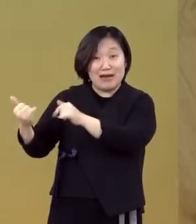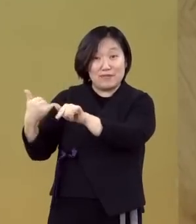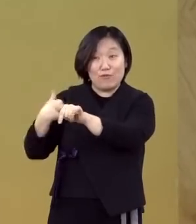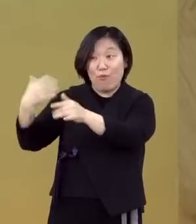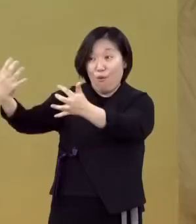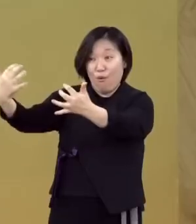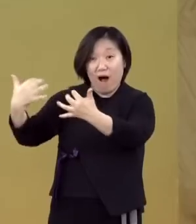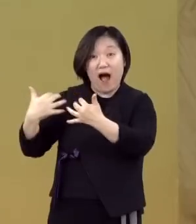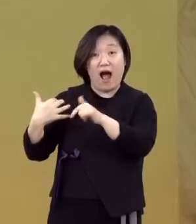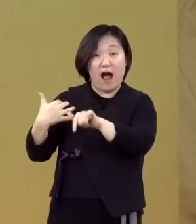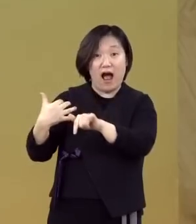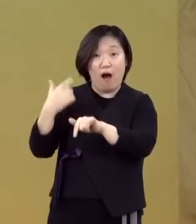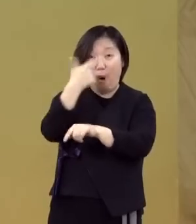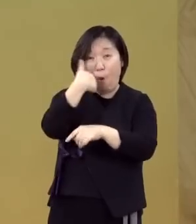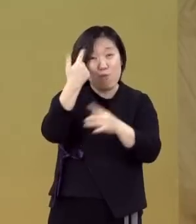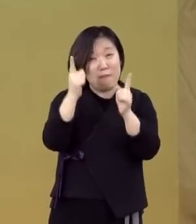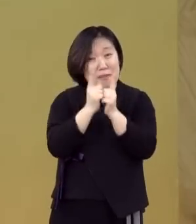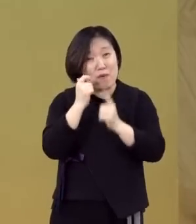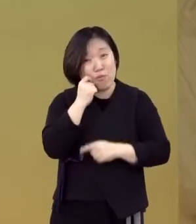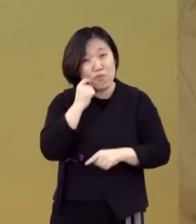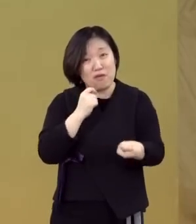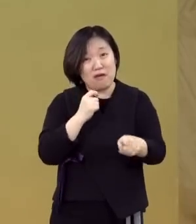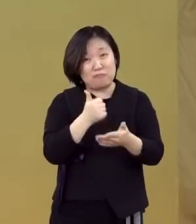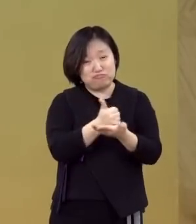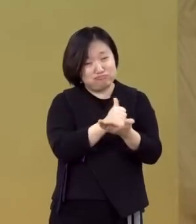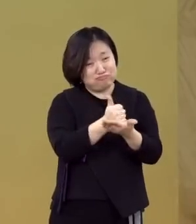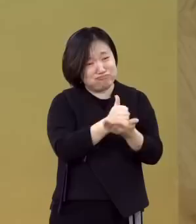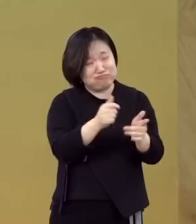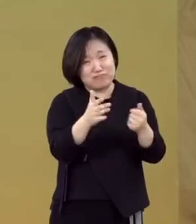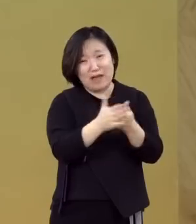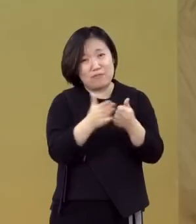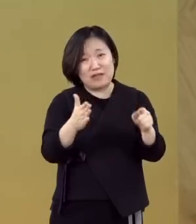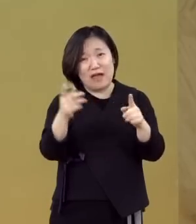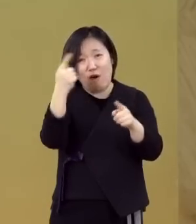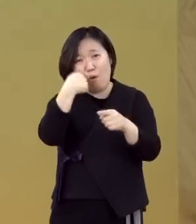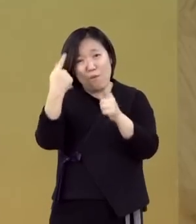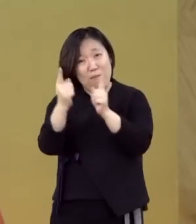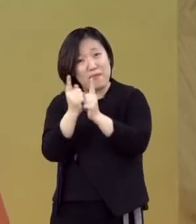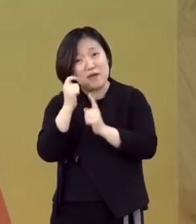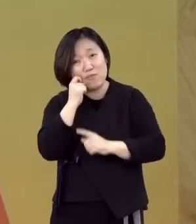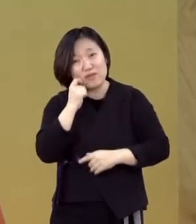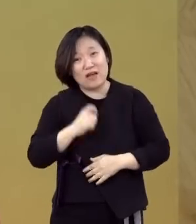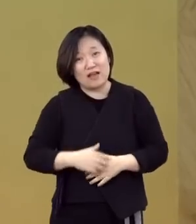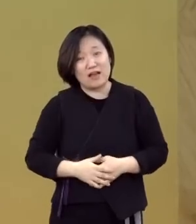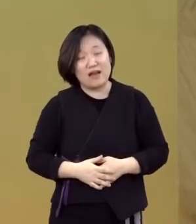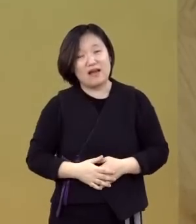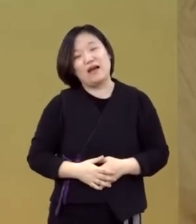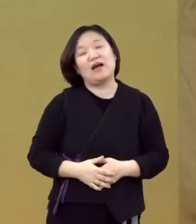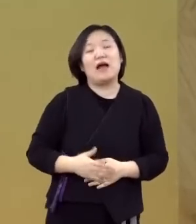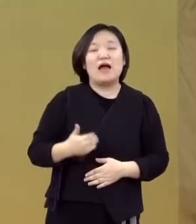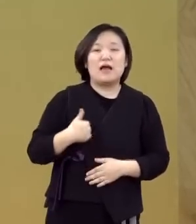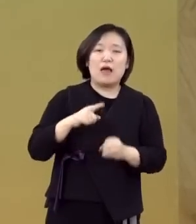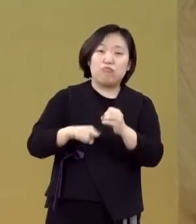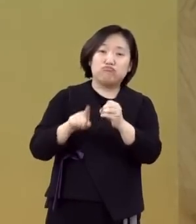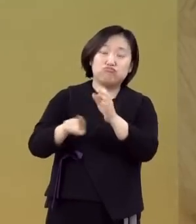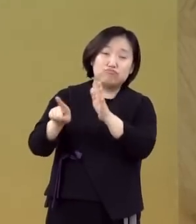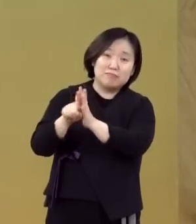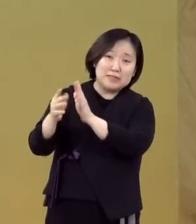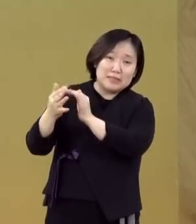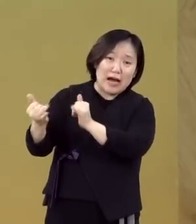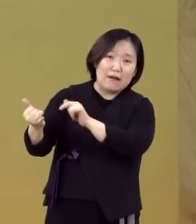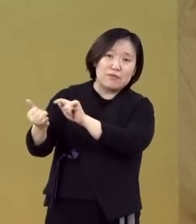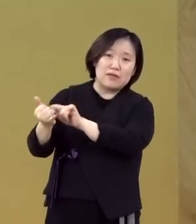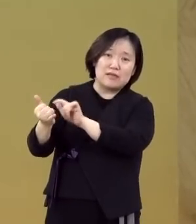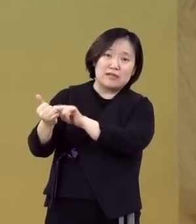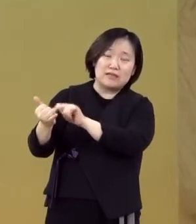물론방문은금지되었습니다 .그를만나기가어려웠 지만,승려들